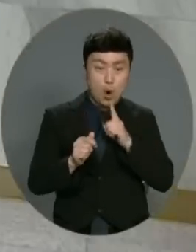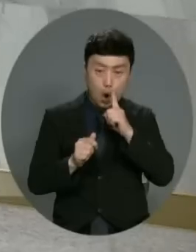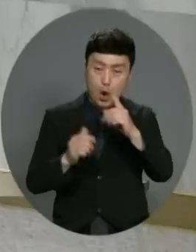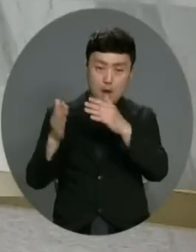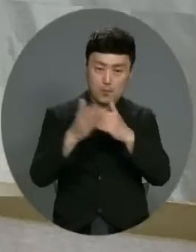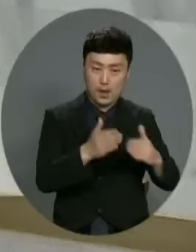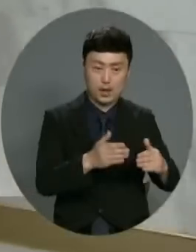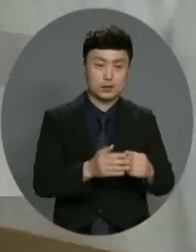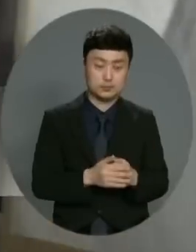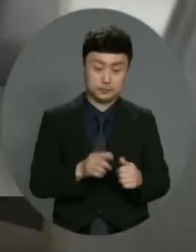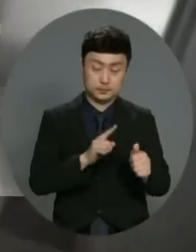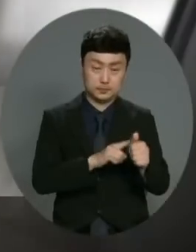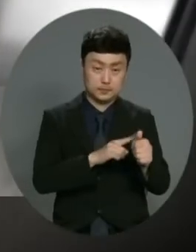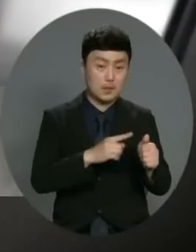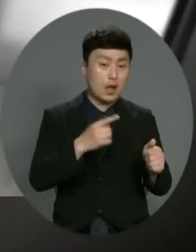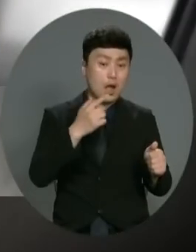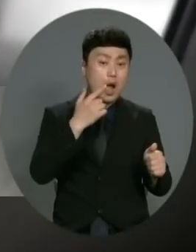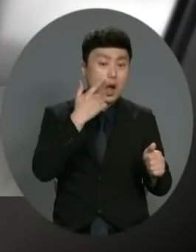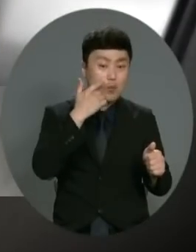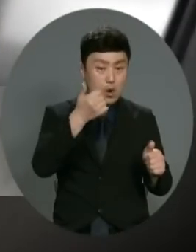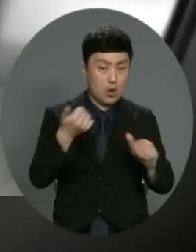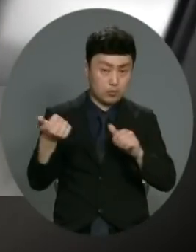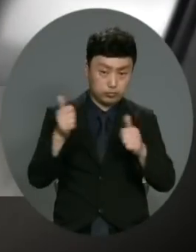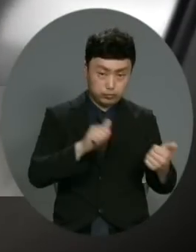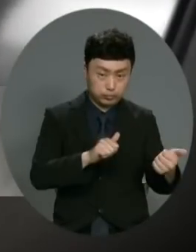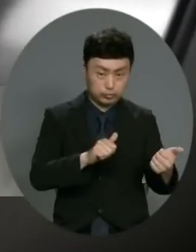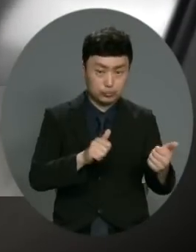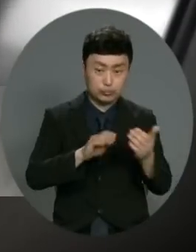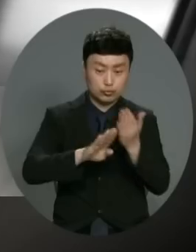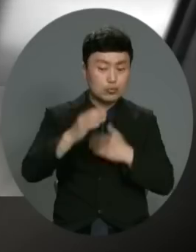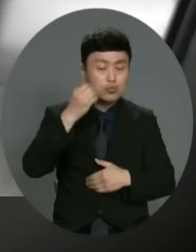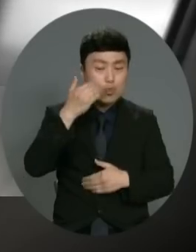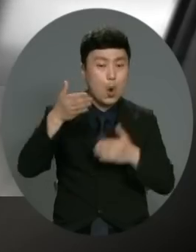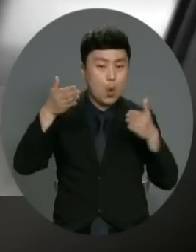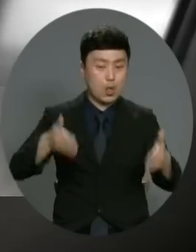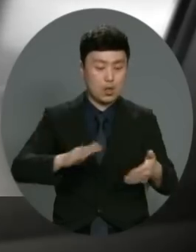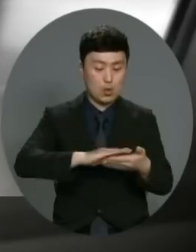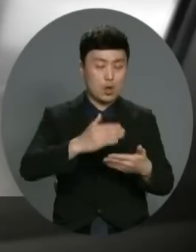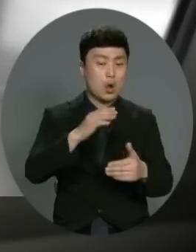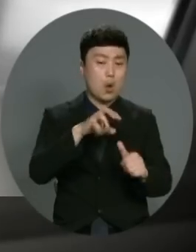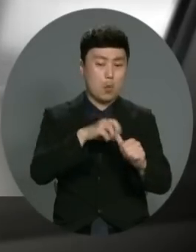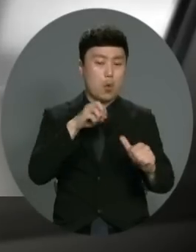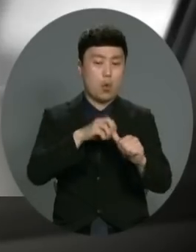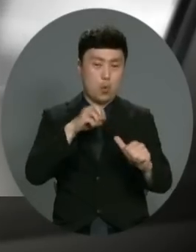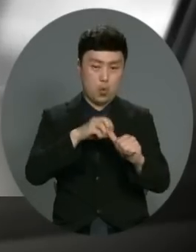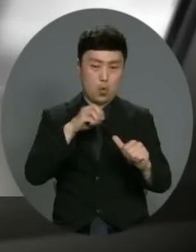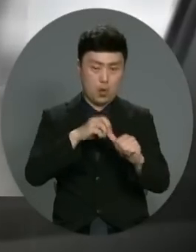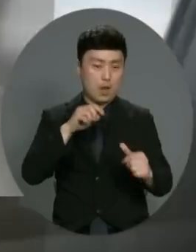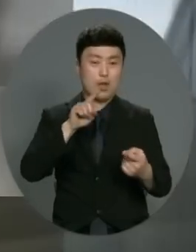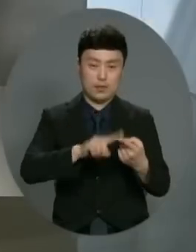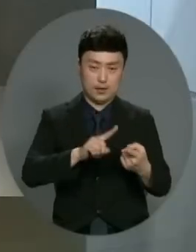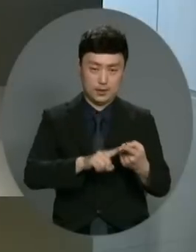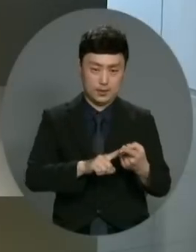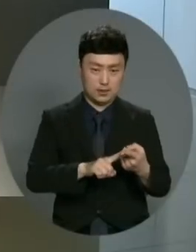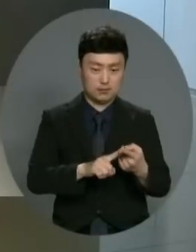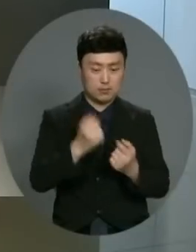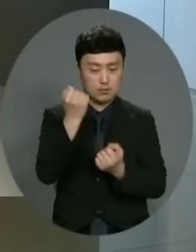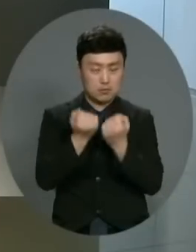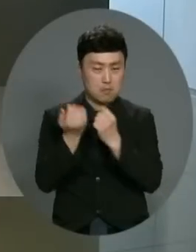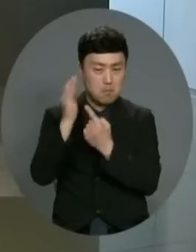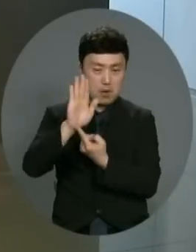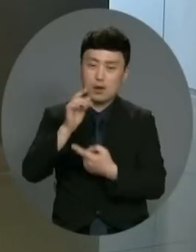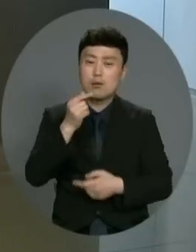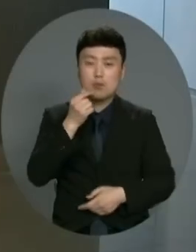아버지가 사망한 2013년 9월 1일 이후부터 9개월 동안 통장에서 돈이 더 빠져나간 것에 대해서는 설명하지